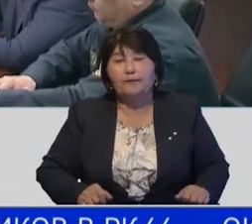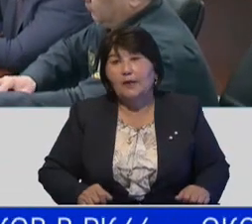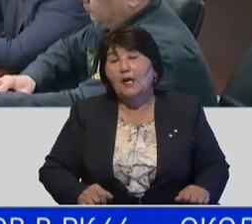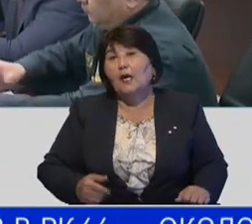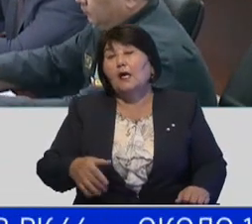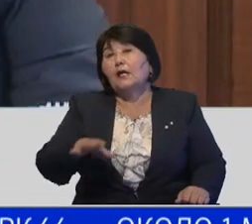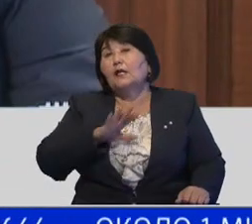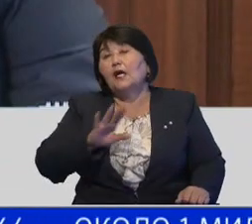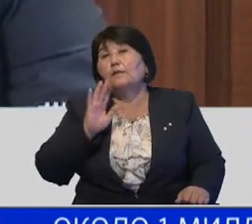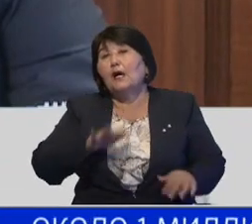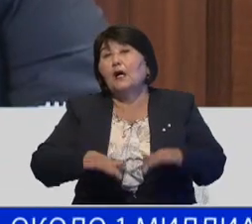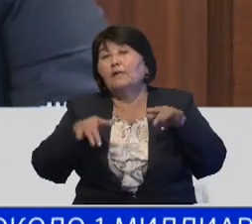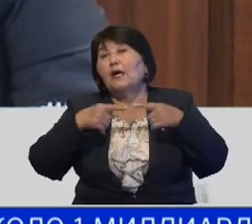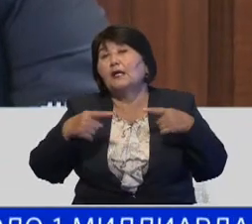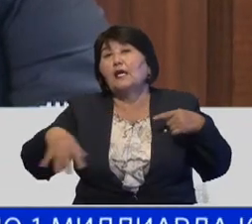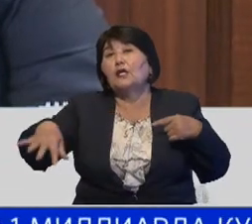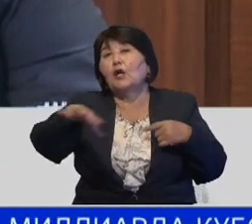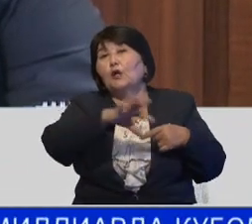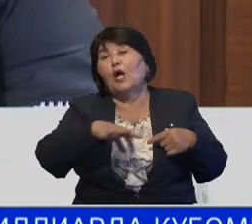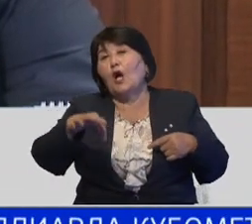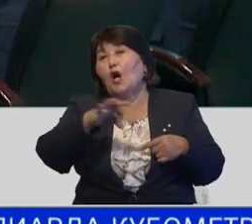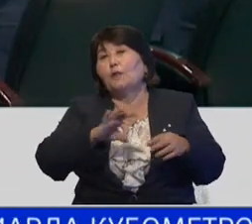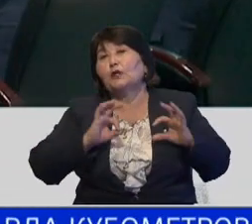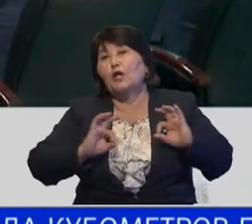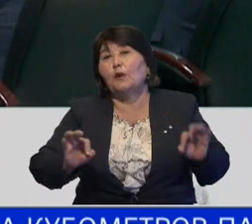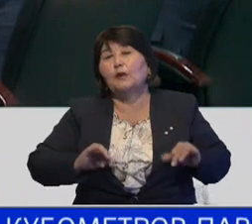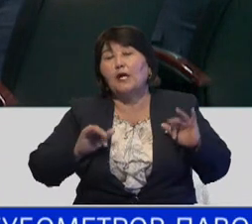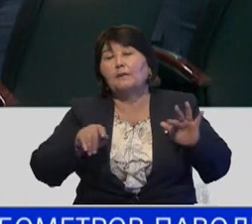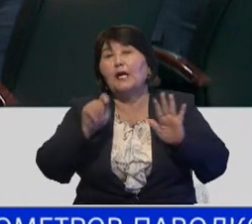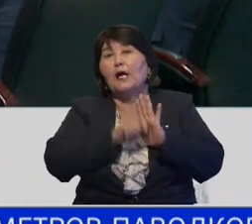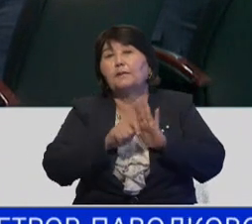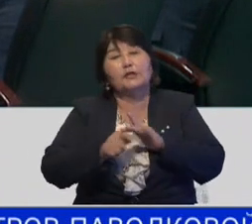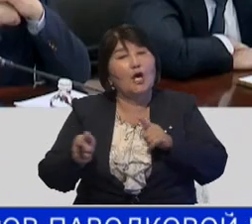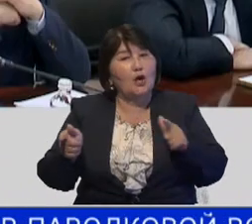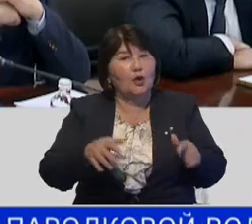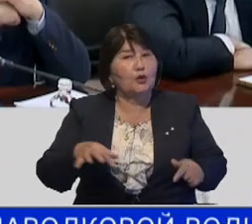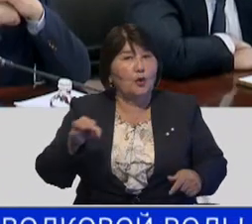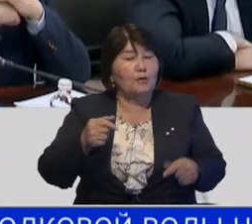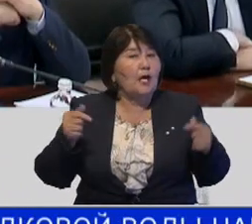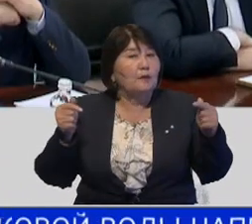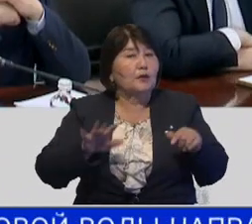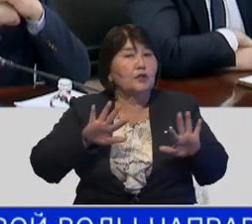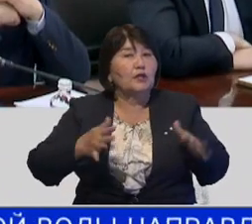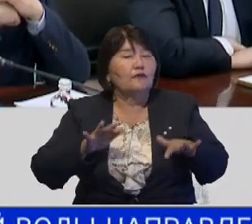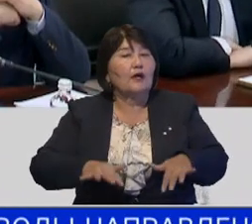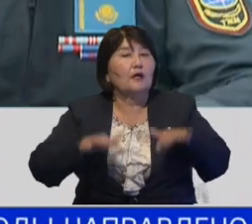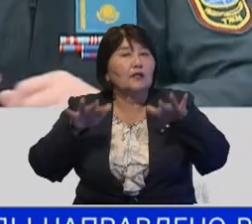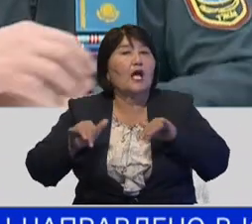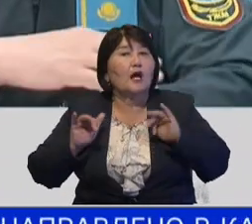фоне небывалых подтоплений в ряде регионов страны Областная прокуратура провела проверку готовности области к противопаводковые